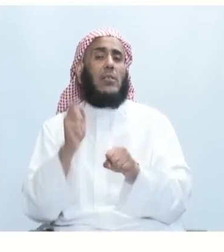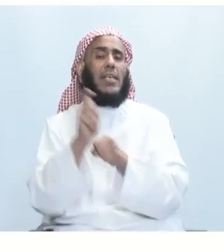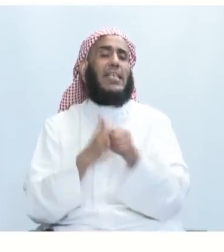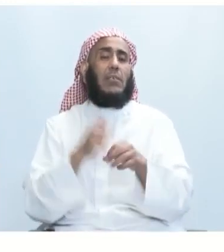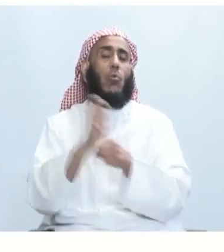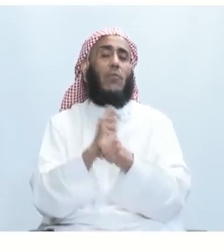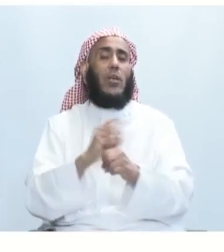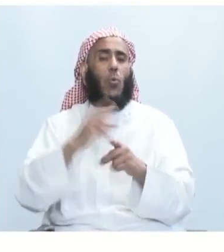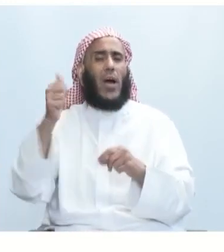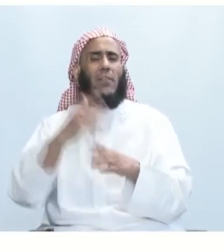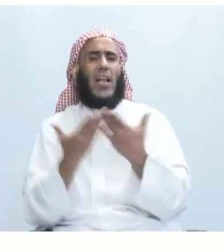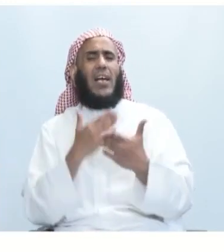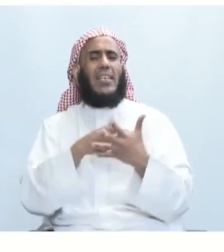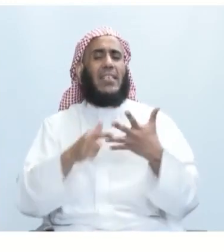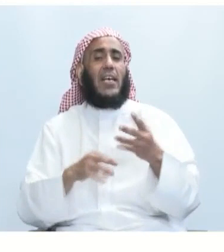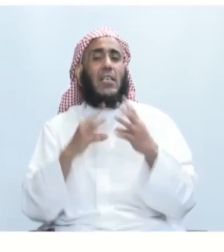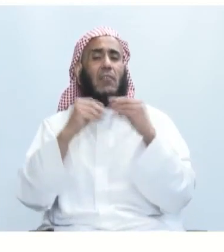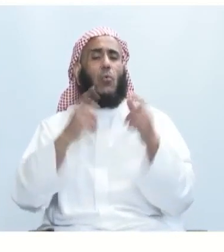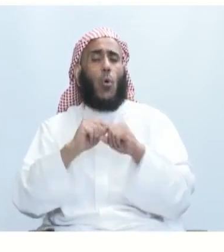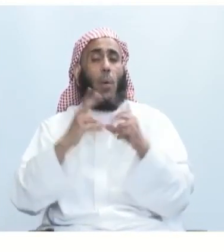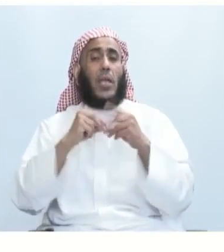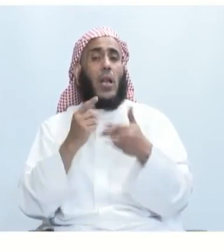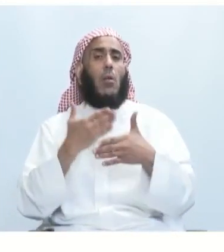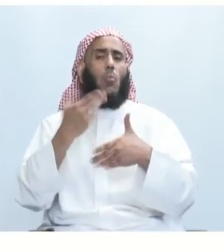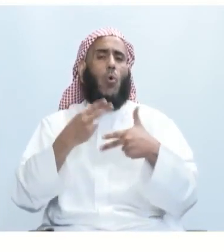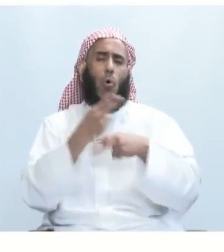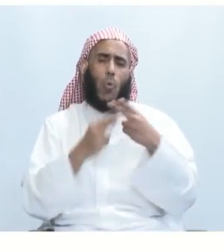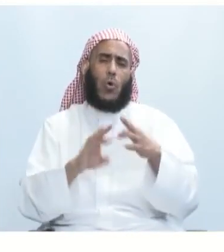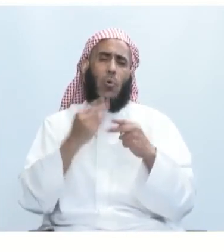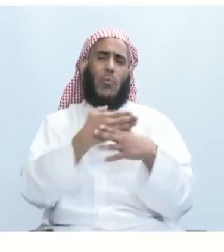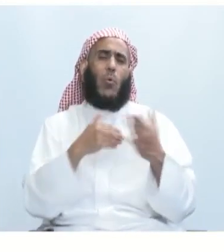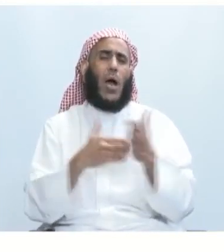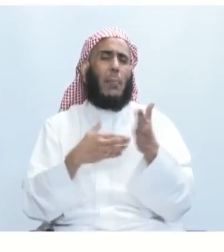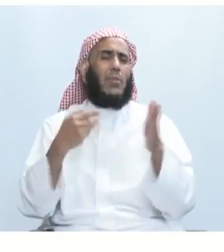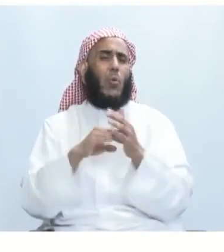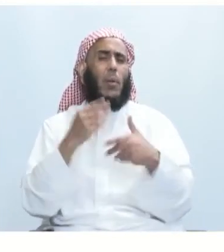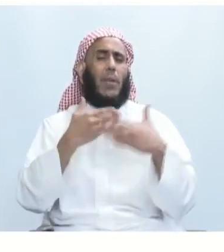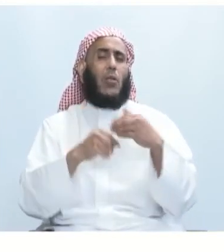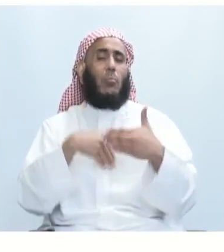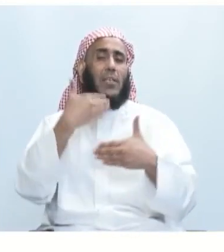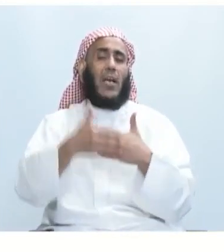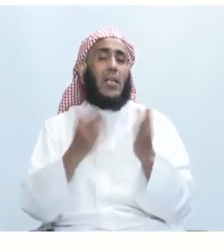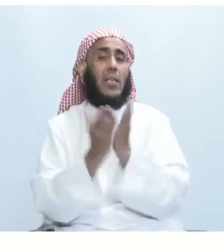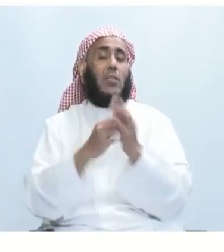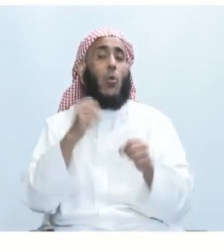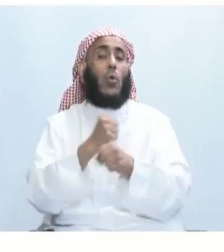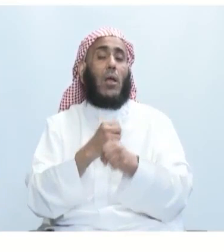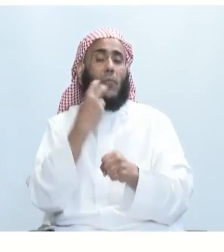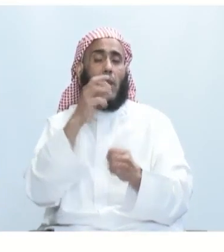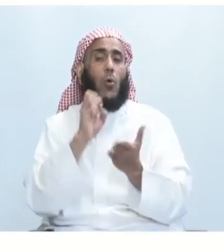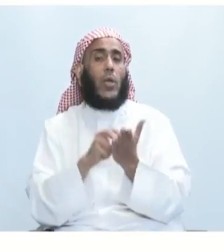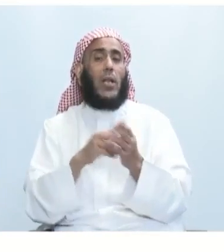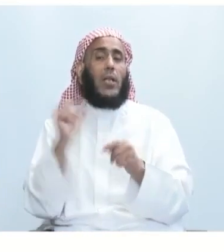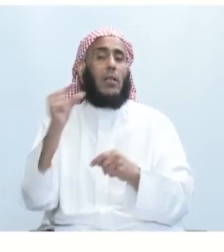وحرف ويفرع كل قسم منها الى اجزائه التفصيليه ويبين المعرب والمبني منها وعلامات الاعراب والبناء ثم ينتقل الى دراسه الوظائف النحويه للكلمات